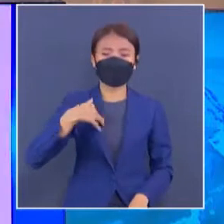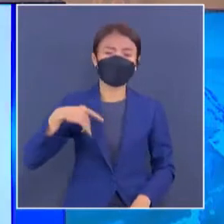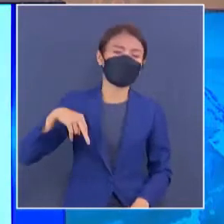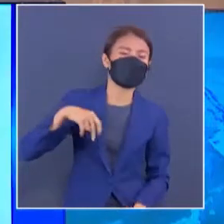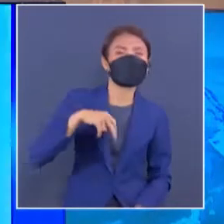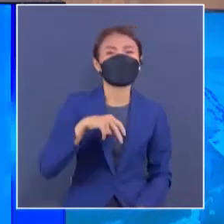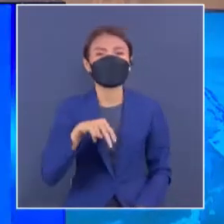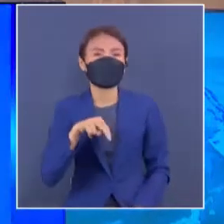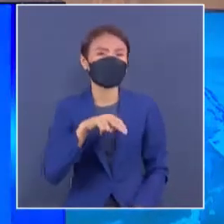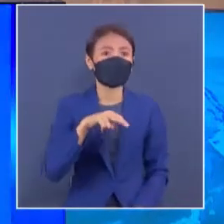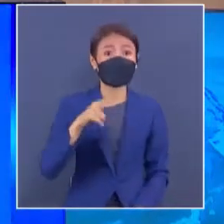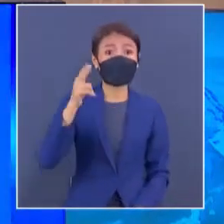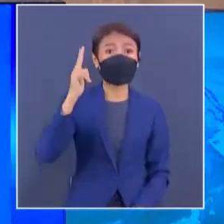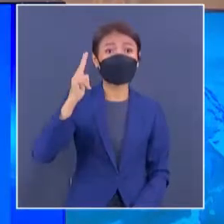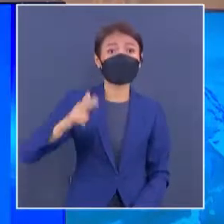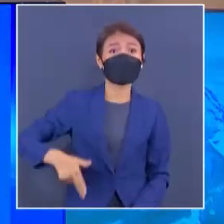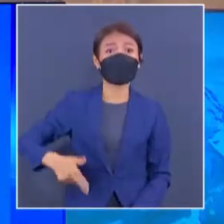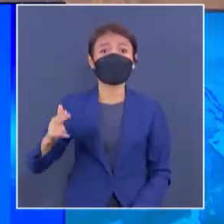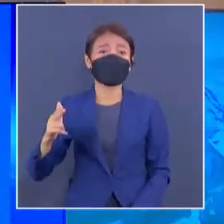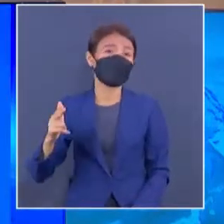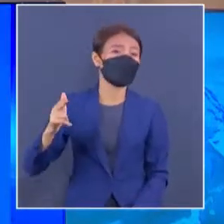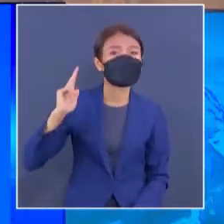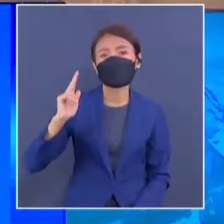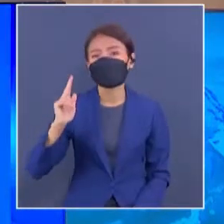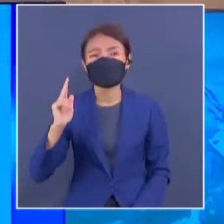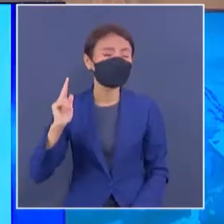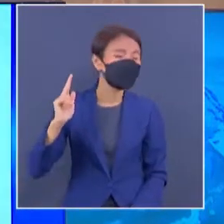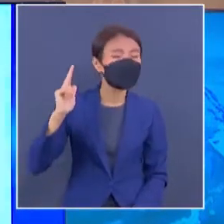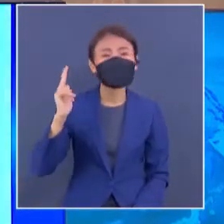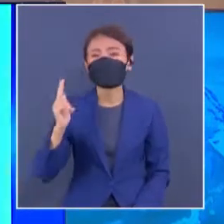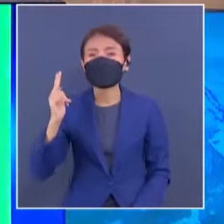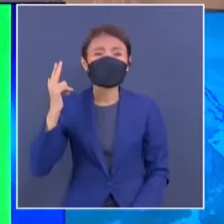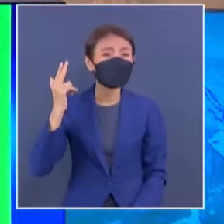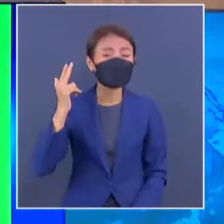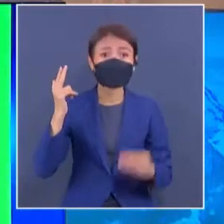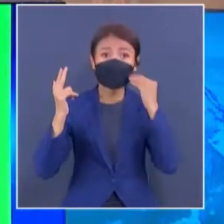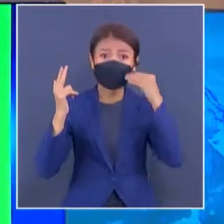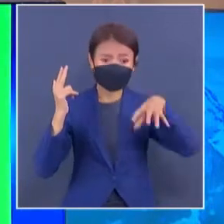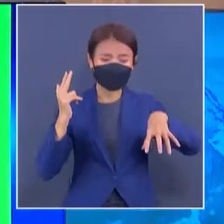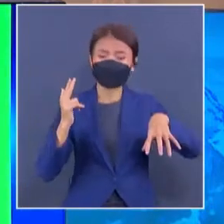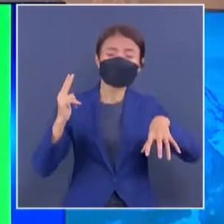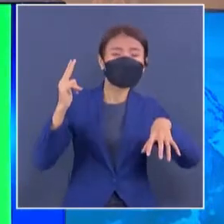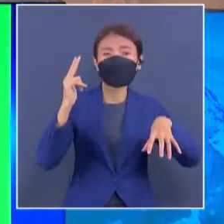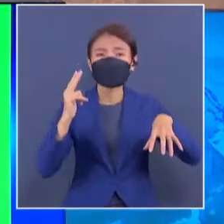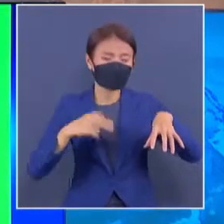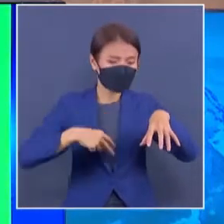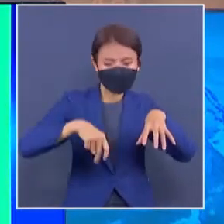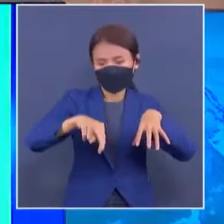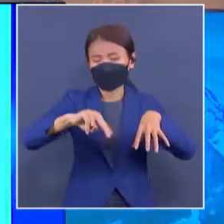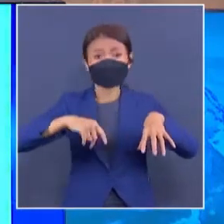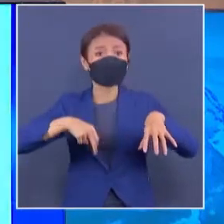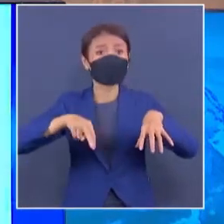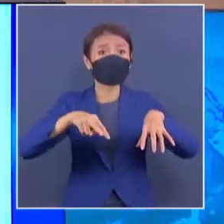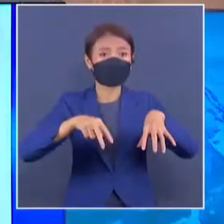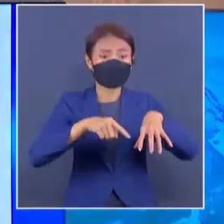ดเลยอยู่หน้าบ้านแต่ที่สำคัญเขาบอกว่าเขาโทรแจ้งตำรวจแล้วนะครับว่าเกิดเหตุแบบนี้หน้าบ้านเขาตำรวจบอกว่าทำอะไรไม่ได้เพราะเ